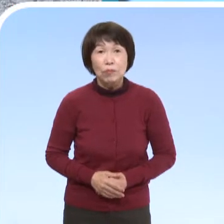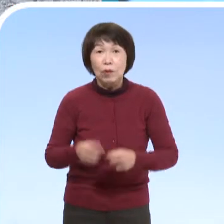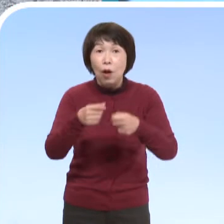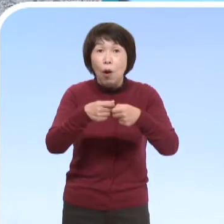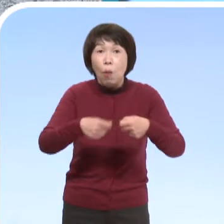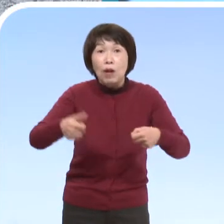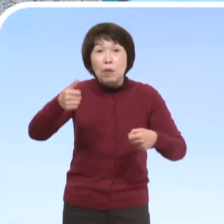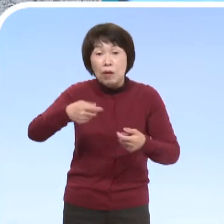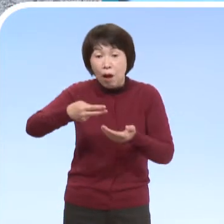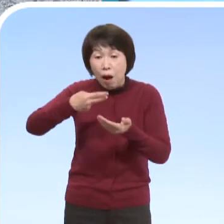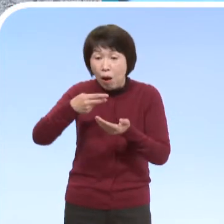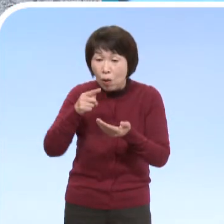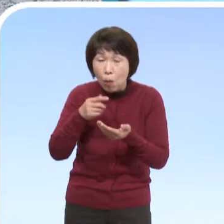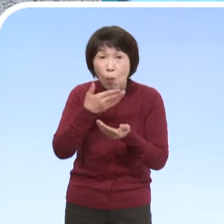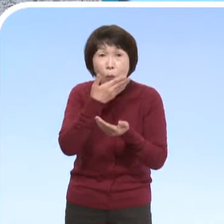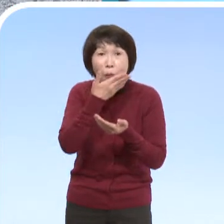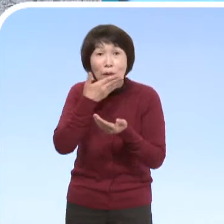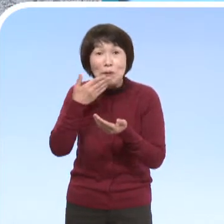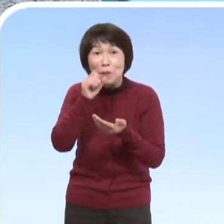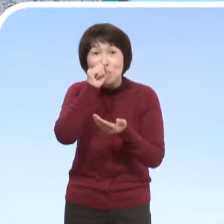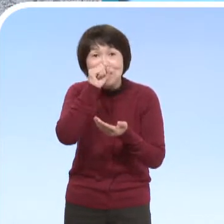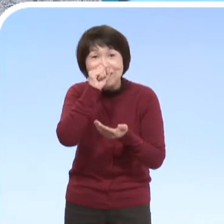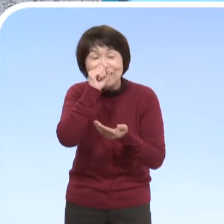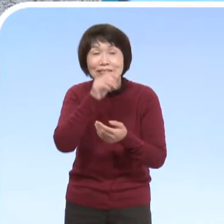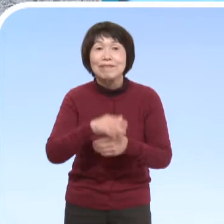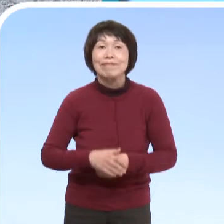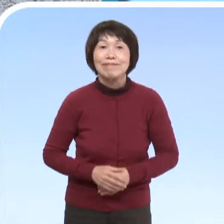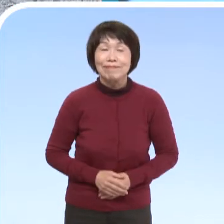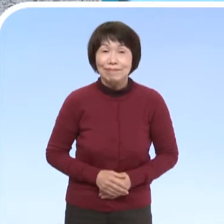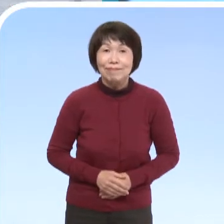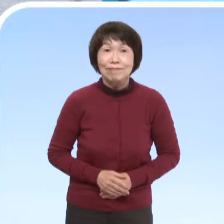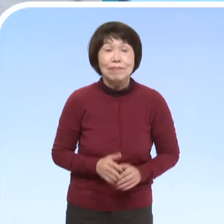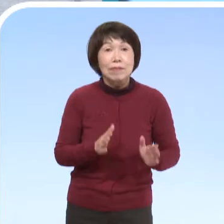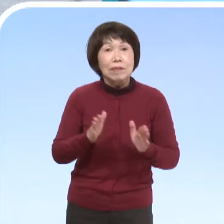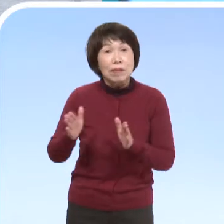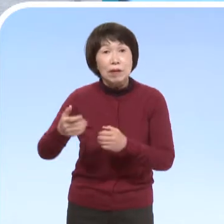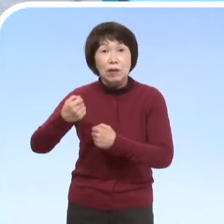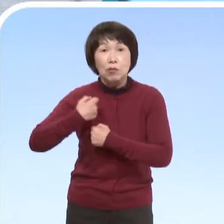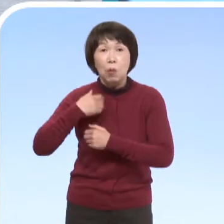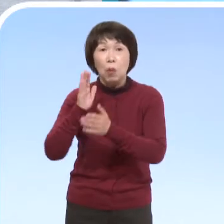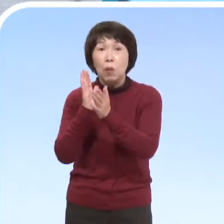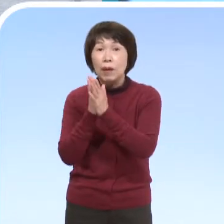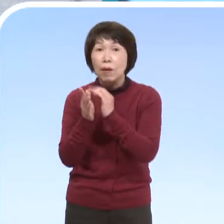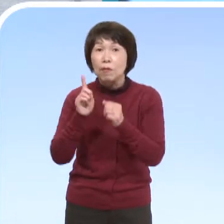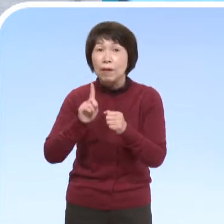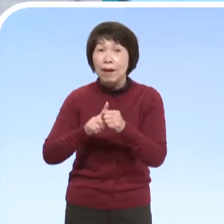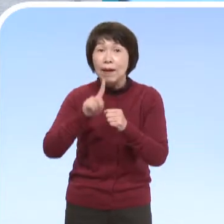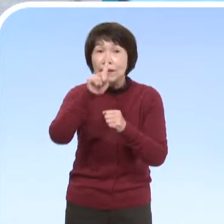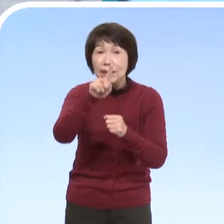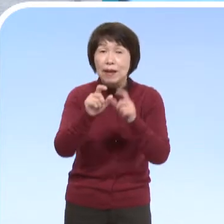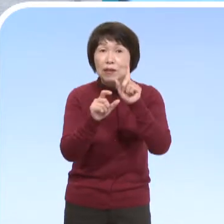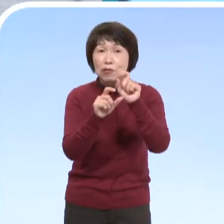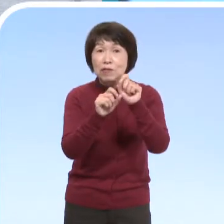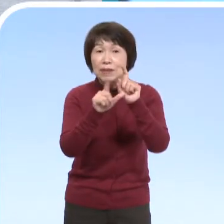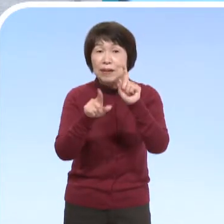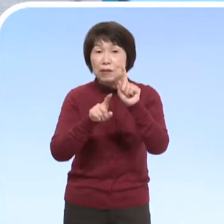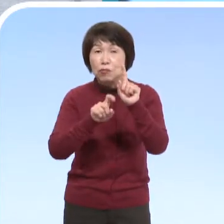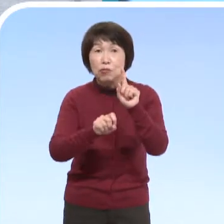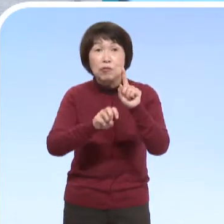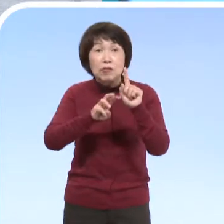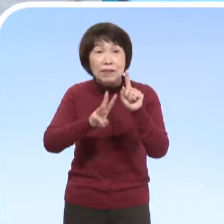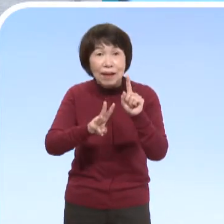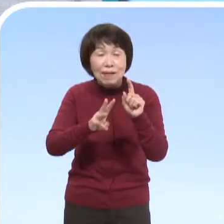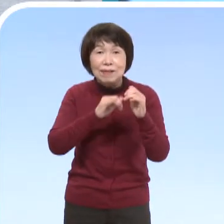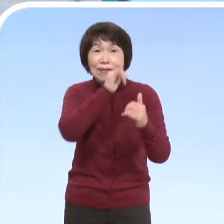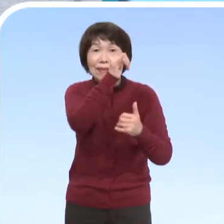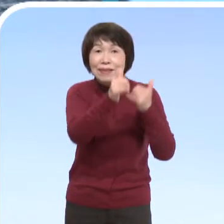渡辺さん美味しそうですね。さて兵庫県では来年の11月13日に第41